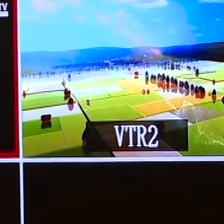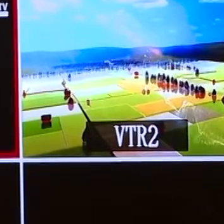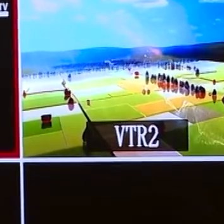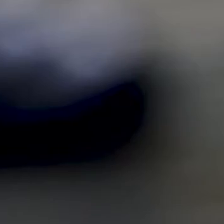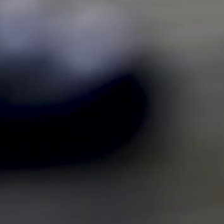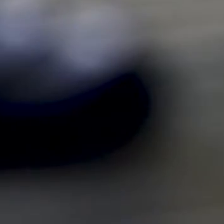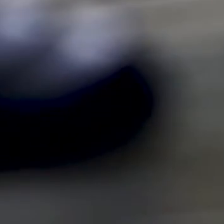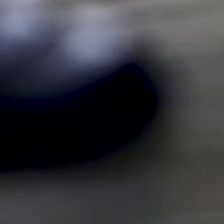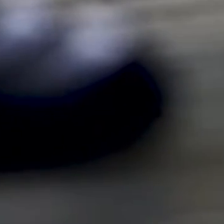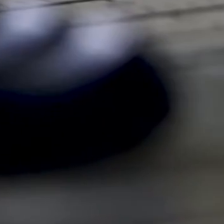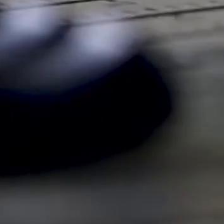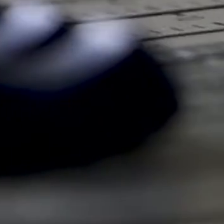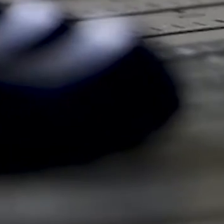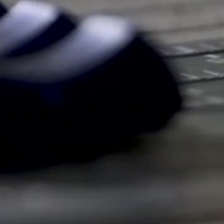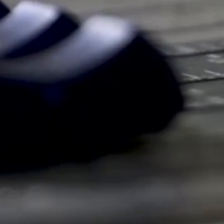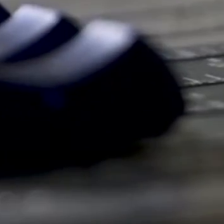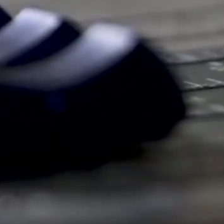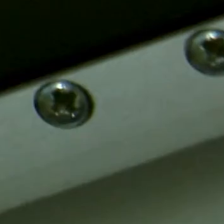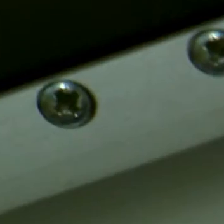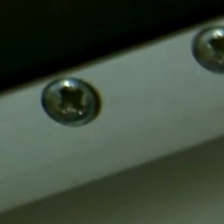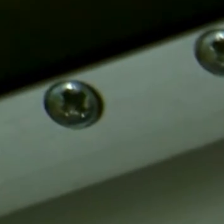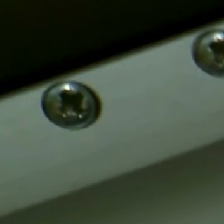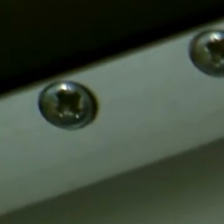समावेशी आवाज, समावेशी चरित्र,